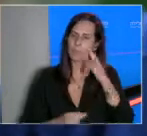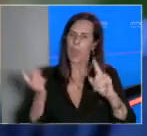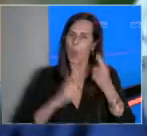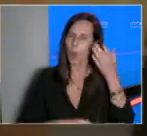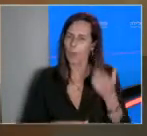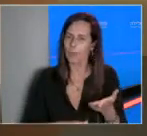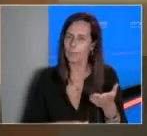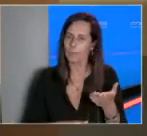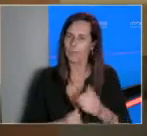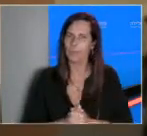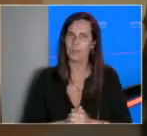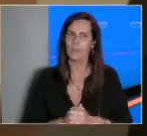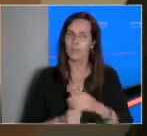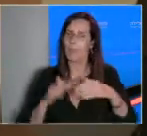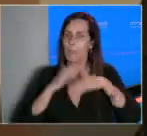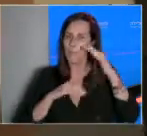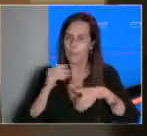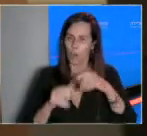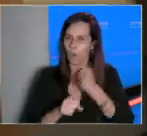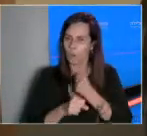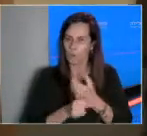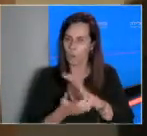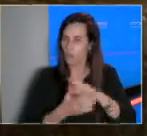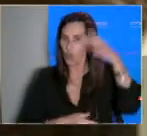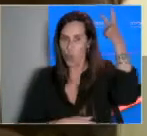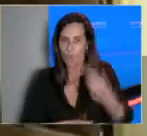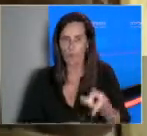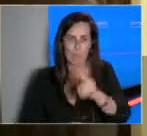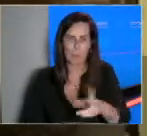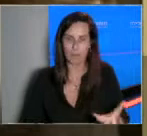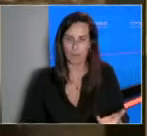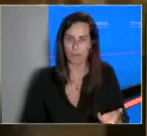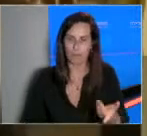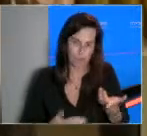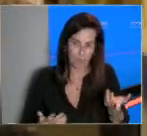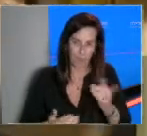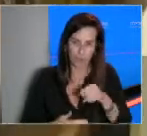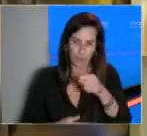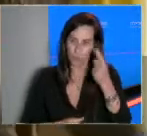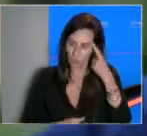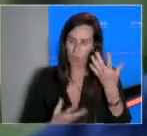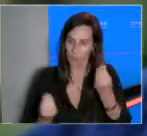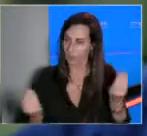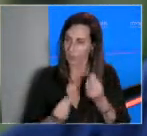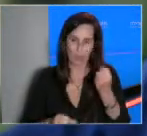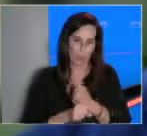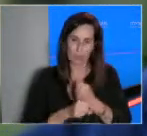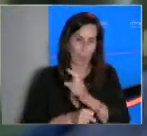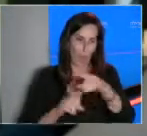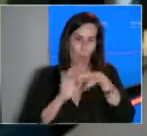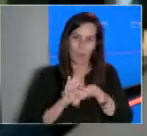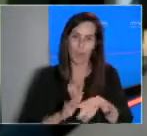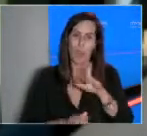שקורה בענף הבנייה, שעובדים פשוט נופלים אל מותם, ומן הסתם גם שם אנחנו יודעים שהרבה דברים שנעשים